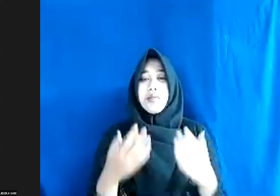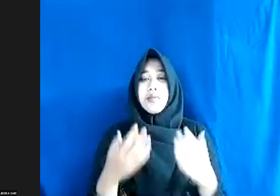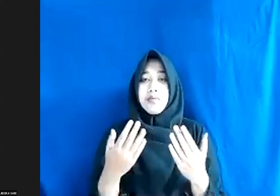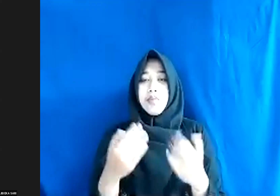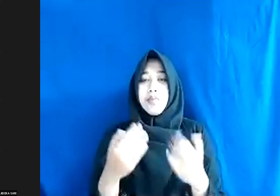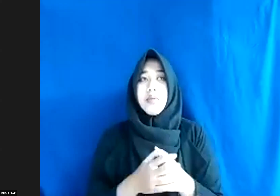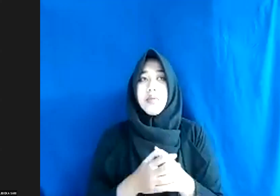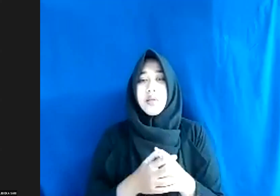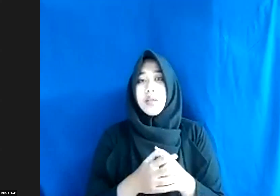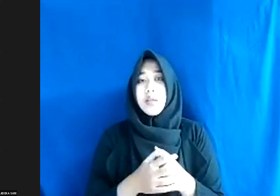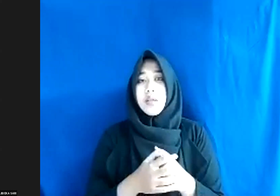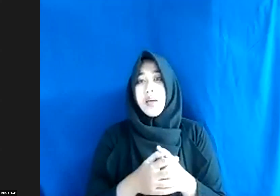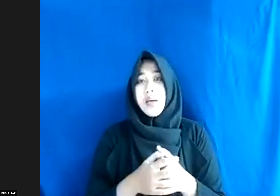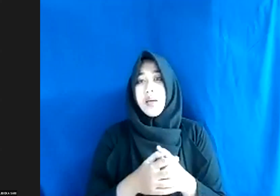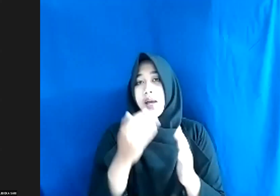seminar ini